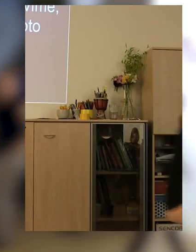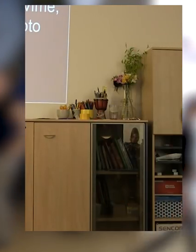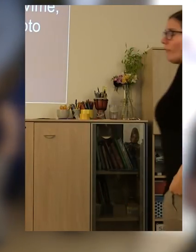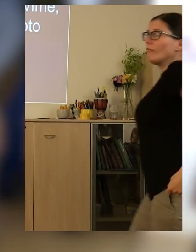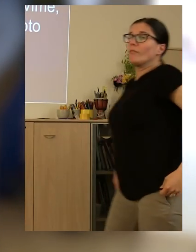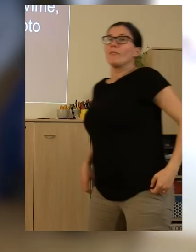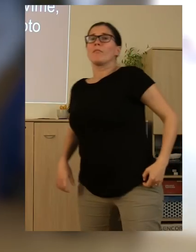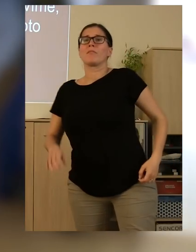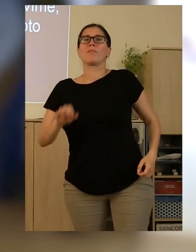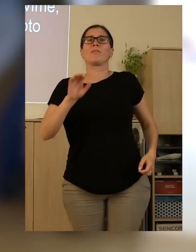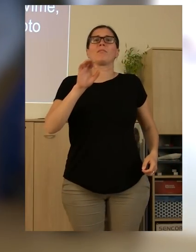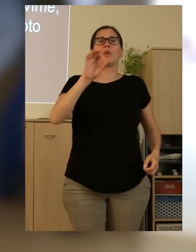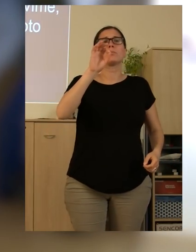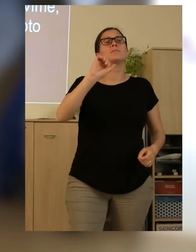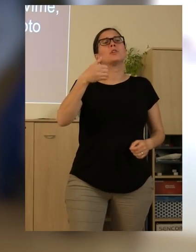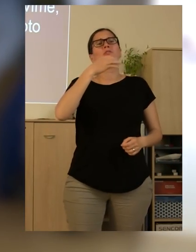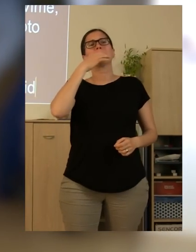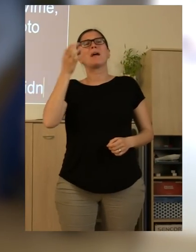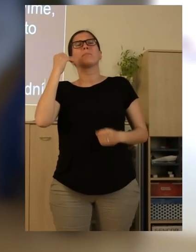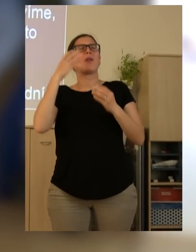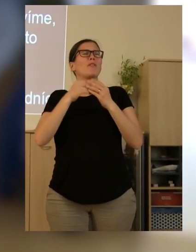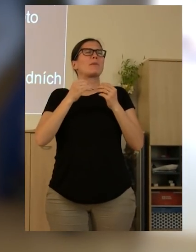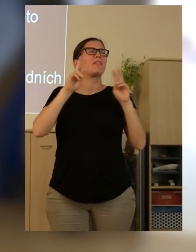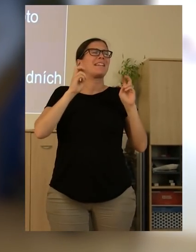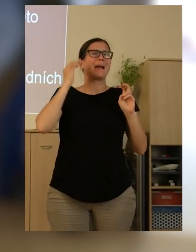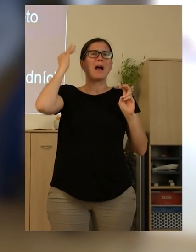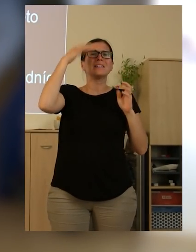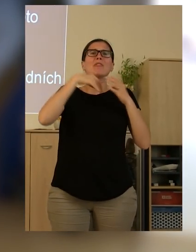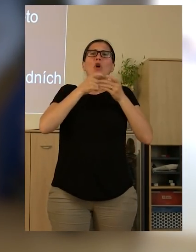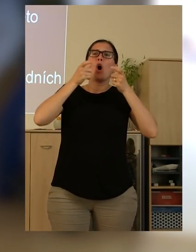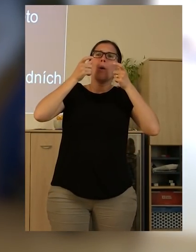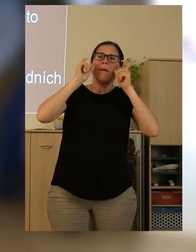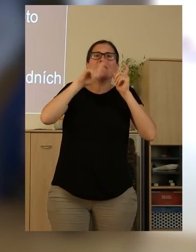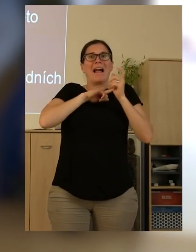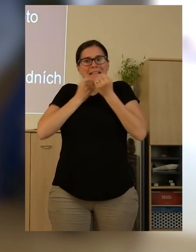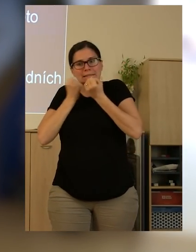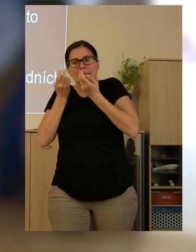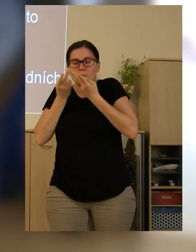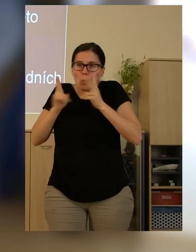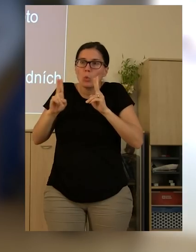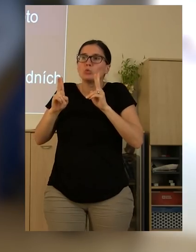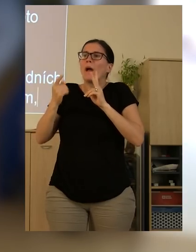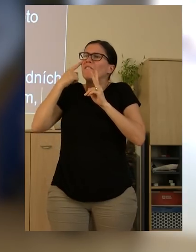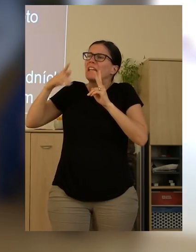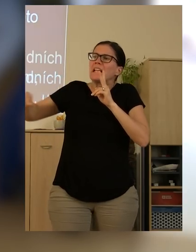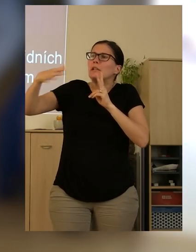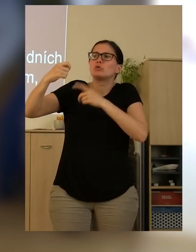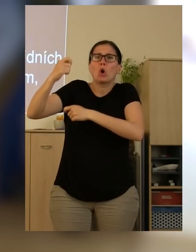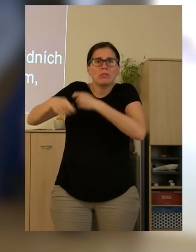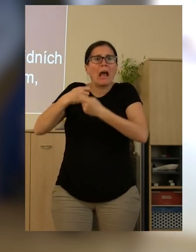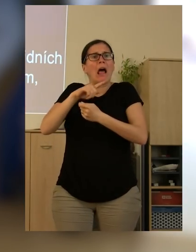uplatňuju svoji vůli, nebo se to nějak řídím, do jistý míry ovlivňuju to, co se tam děje,